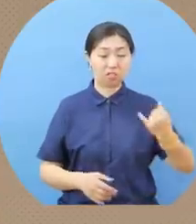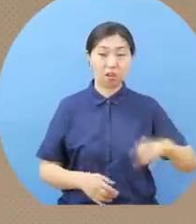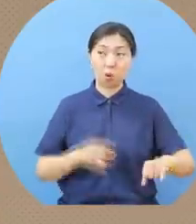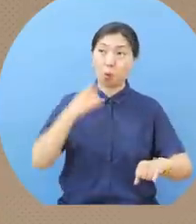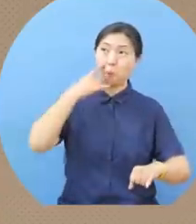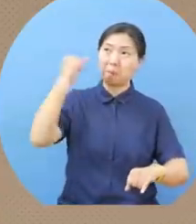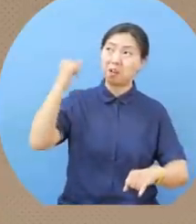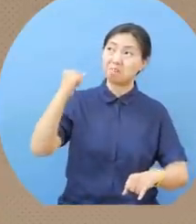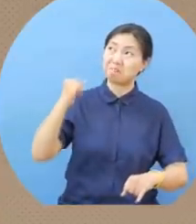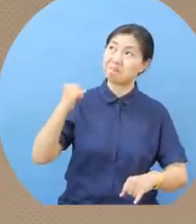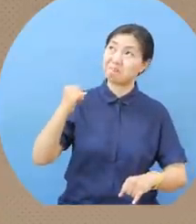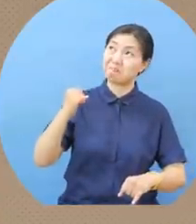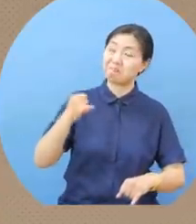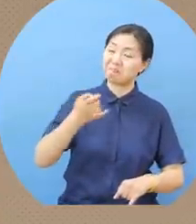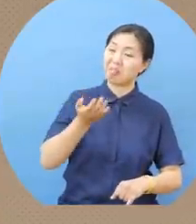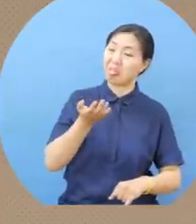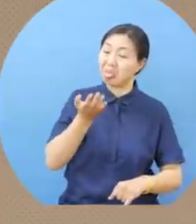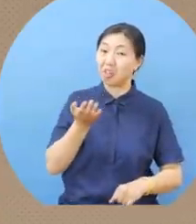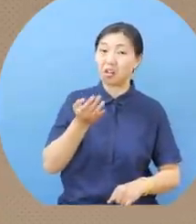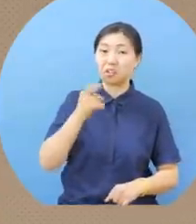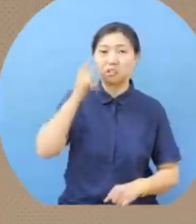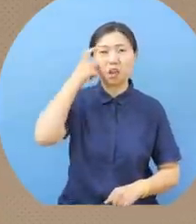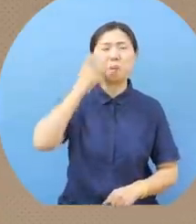엄마를 어떻게 만 많이 봐요